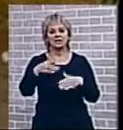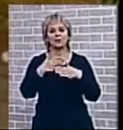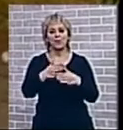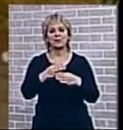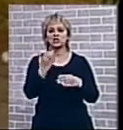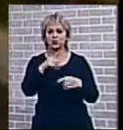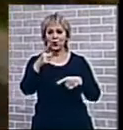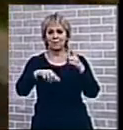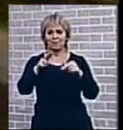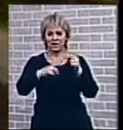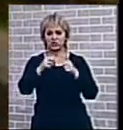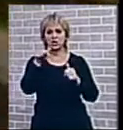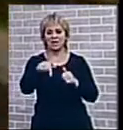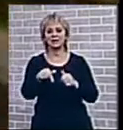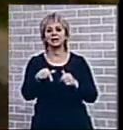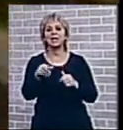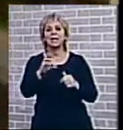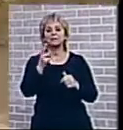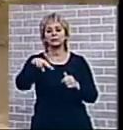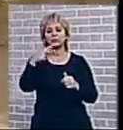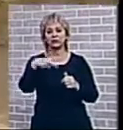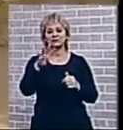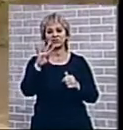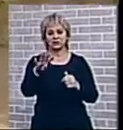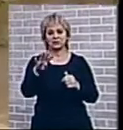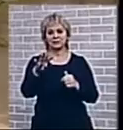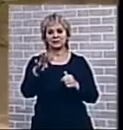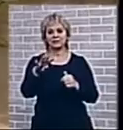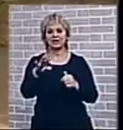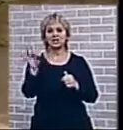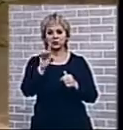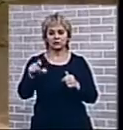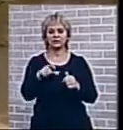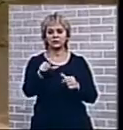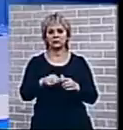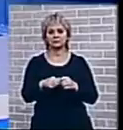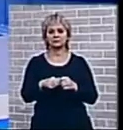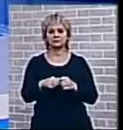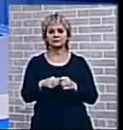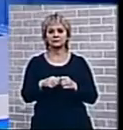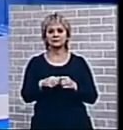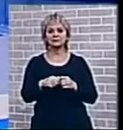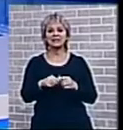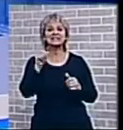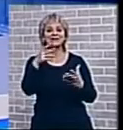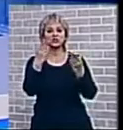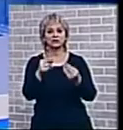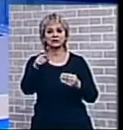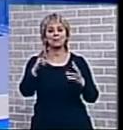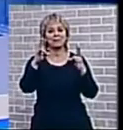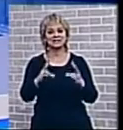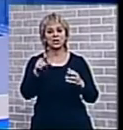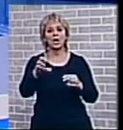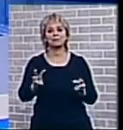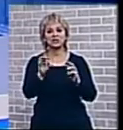помогают и стройматериалами. Екатерина Лободина, Станислав Фоменко, Дон-24, Ростов-на-Дону. С завтрашнего дня